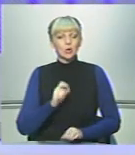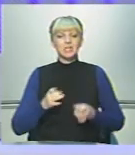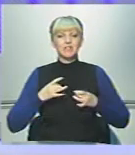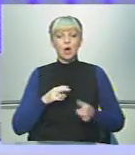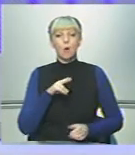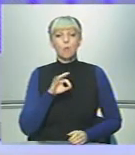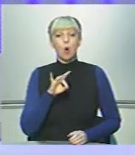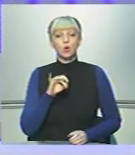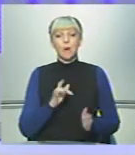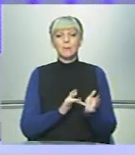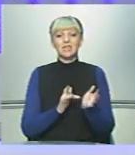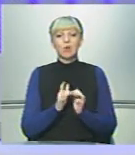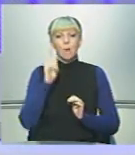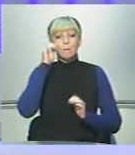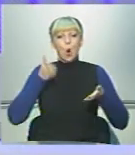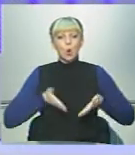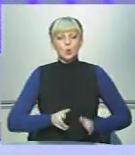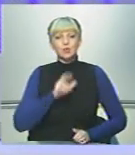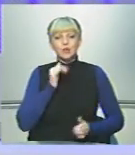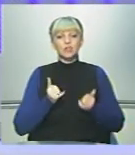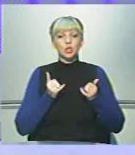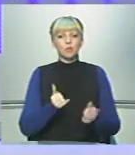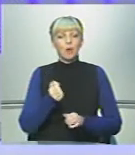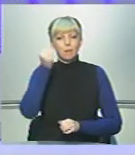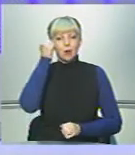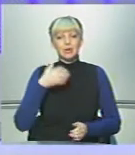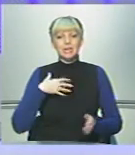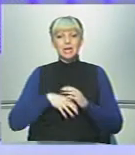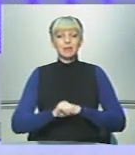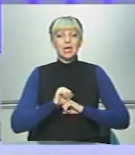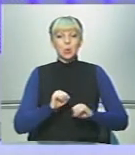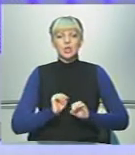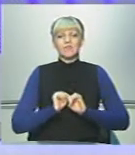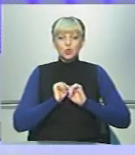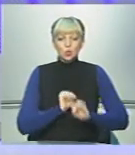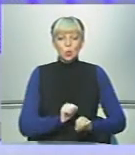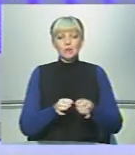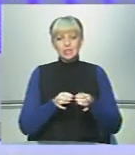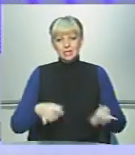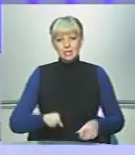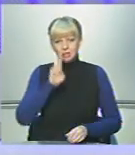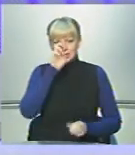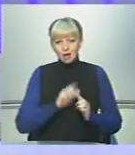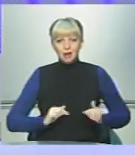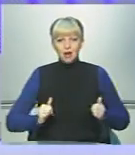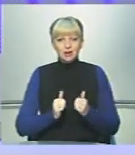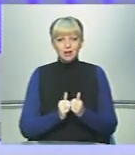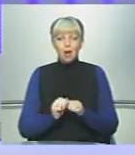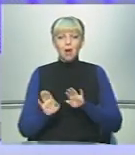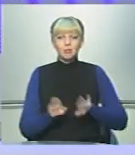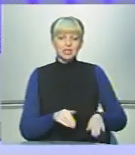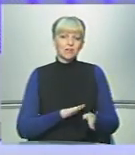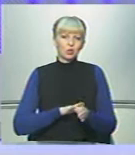свята Покрови Пресвятої Богородиці у Чернівцях вшанували пам'ять загиблих героїв, котрі відстоювали незалежність країни. А